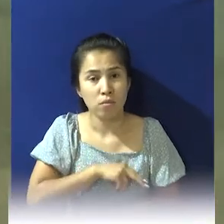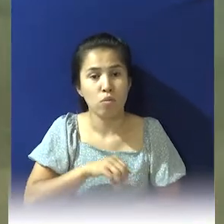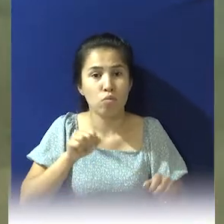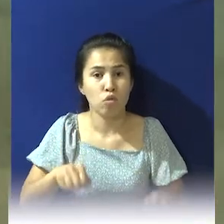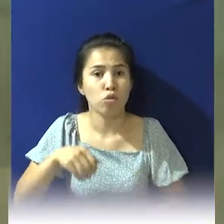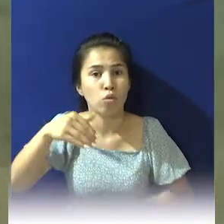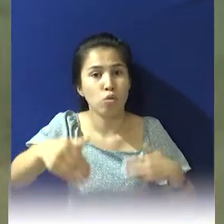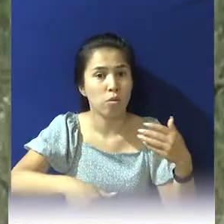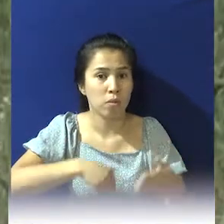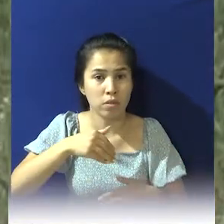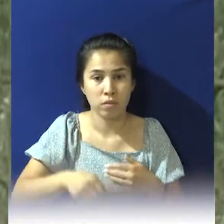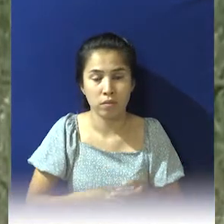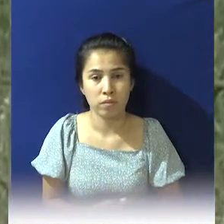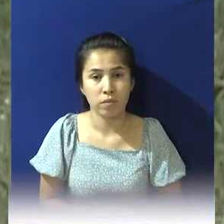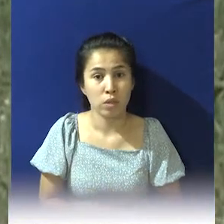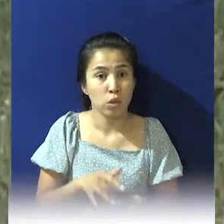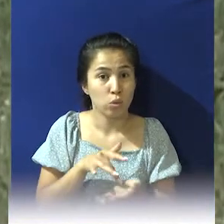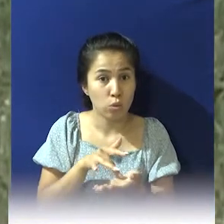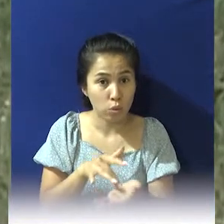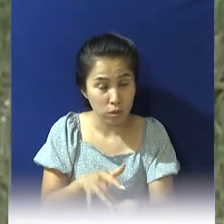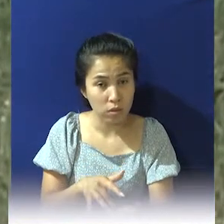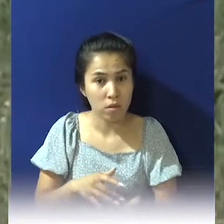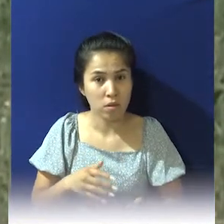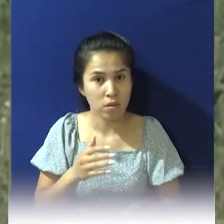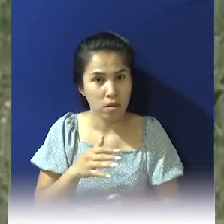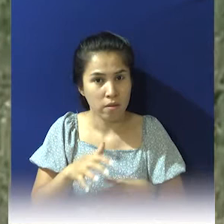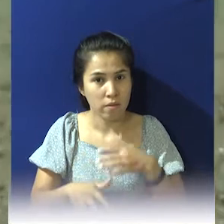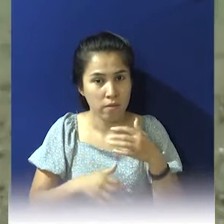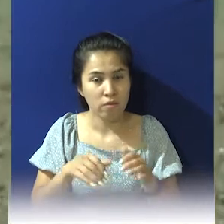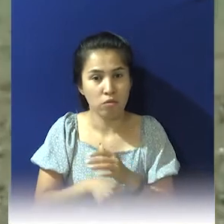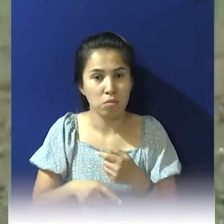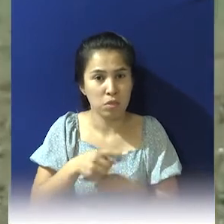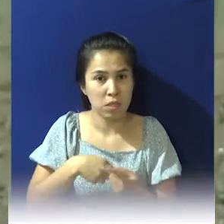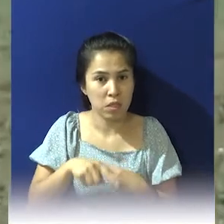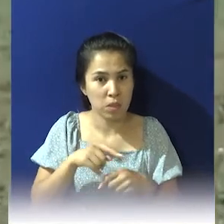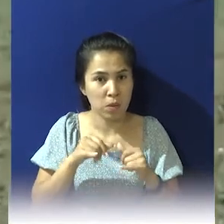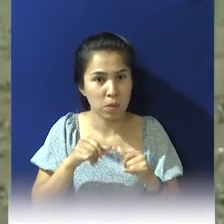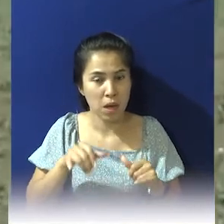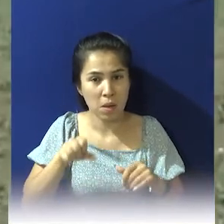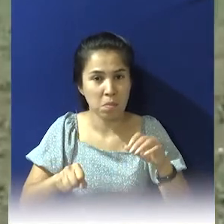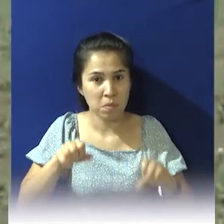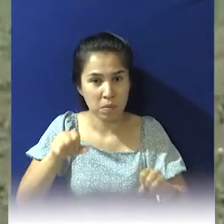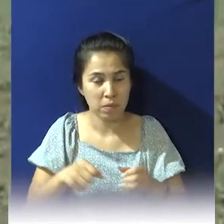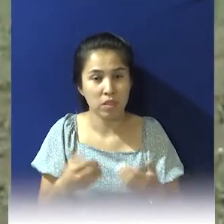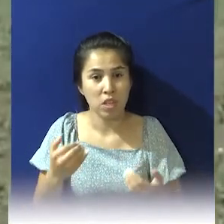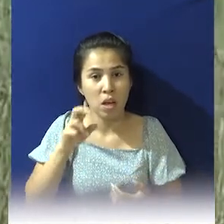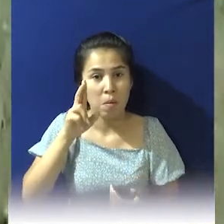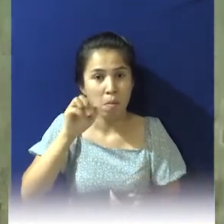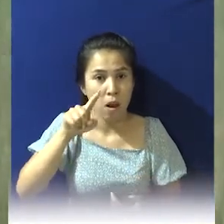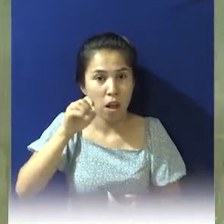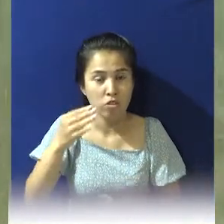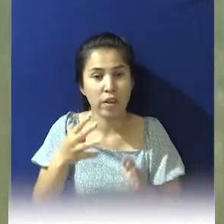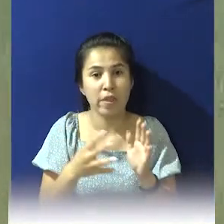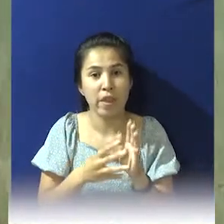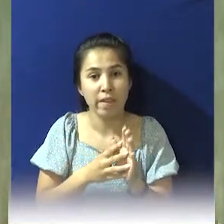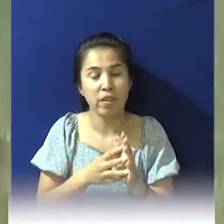гектаров пашни. Это самое лучшее поле. Да и оно не вселяет надежды на урожай. Всходы неважные и стебель короткий. За все лето здесь